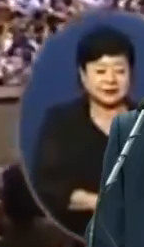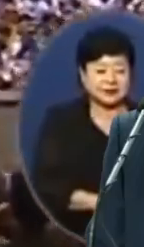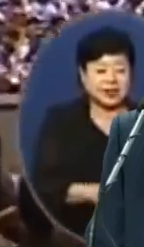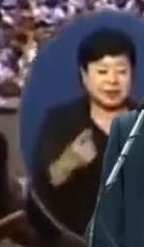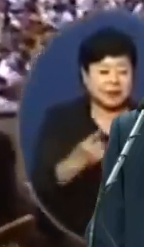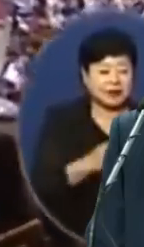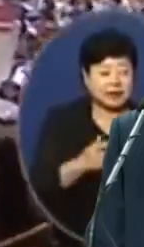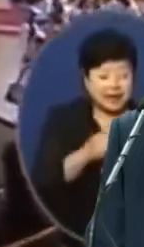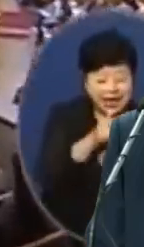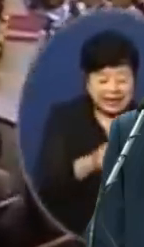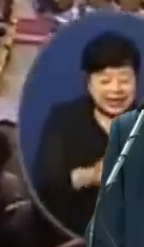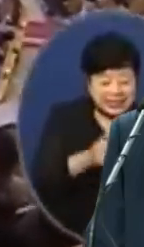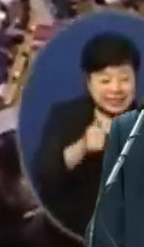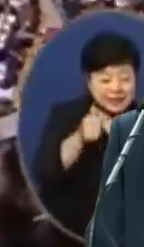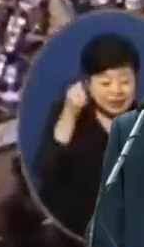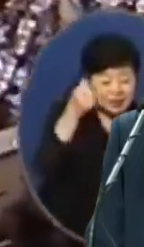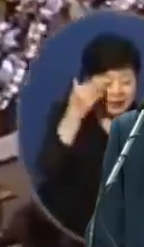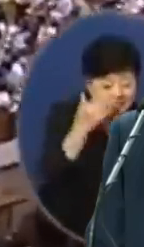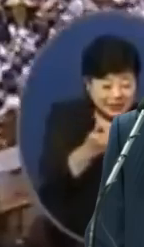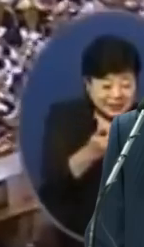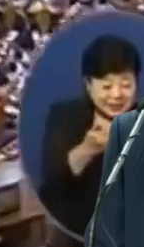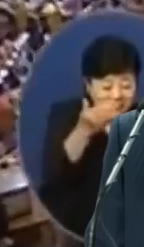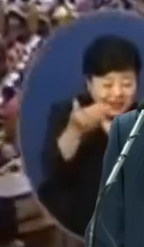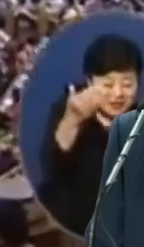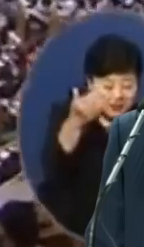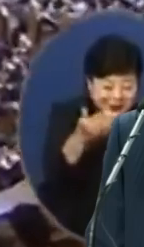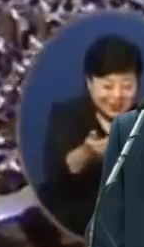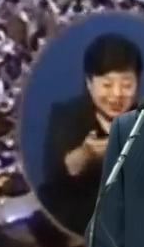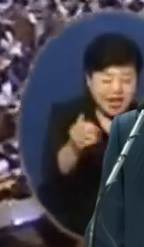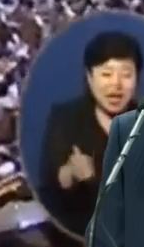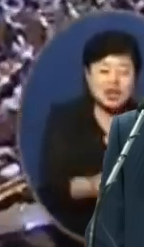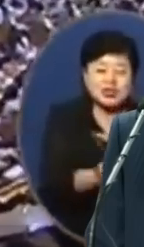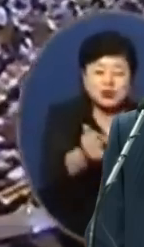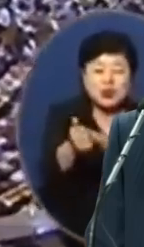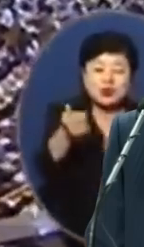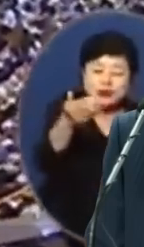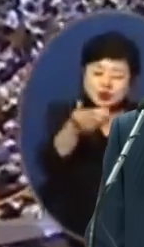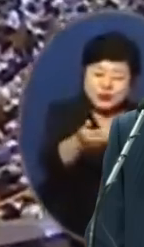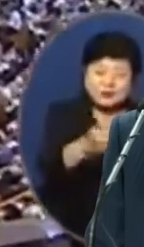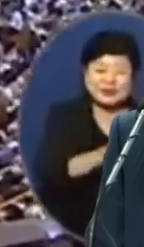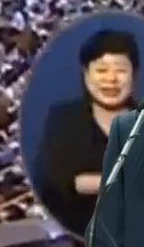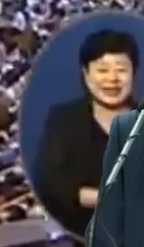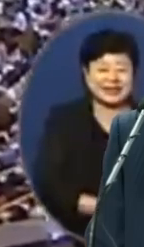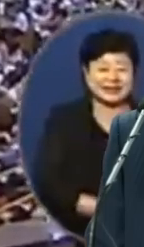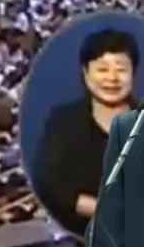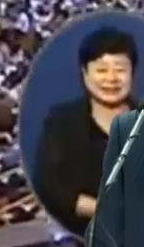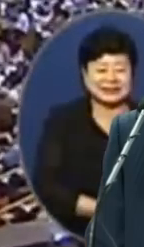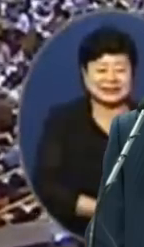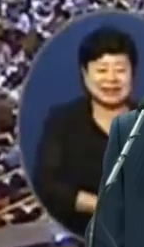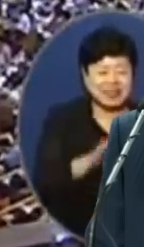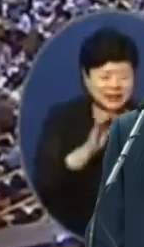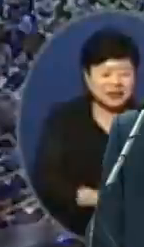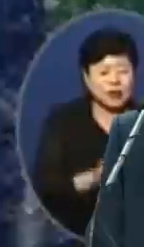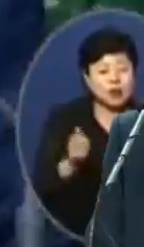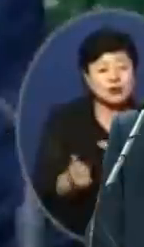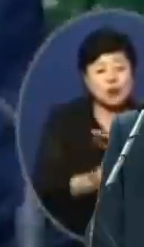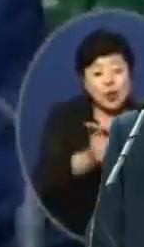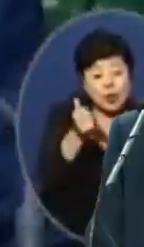아니라 하나님의 성령이 여러분에게 소원을 부어주시는 것입니다. 뜨거운